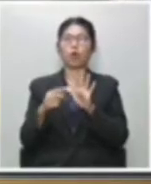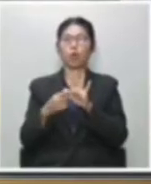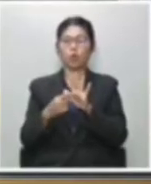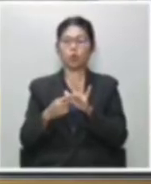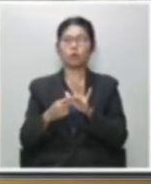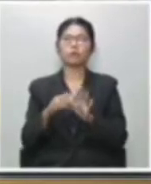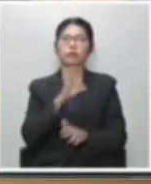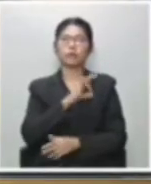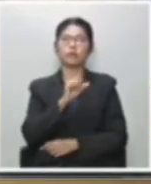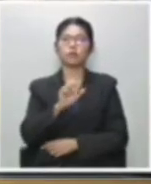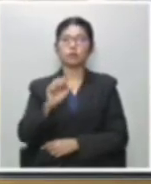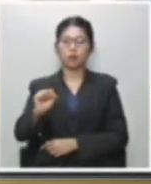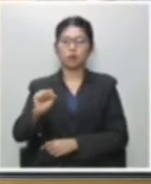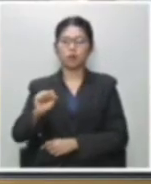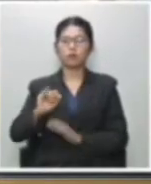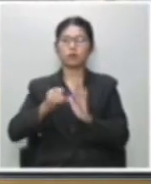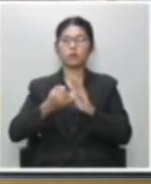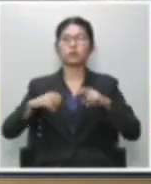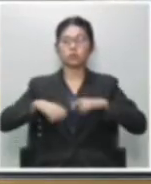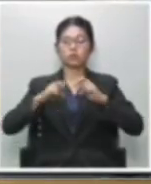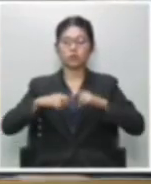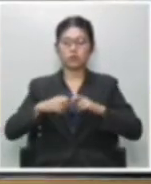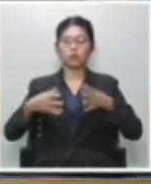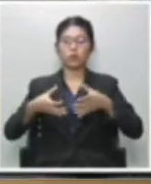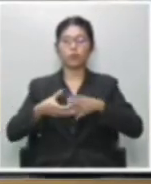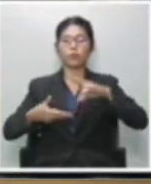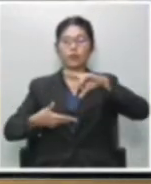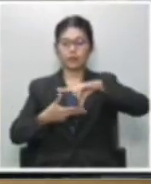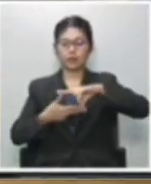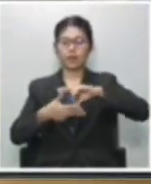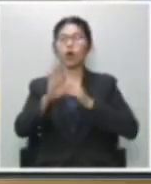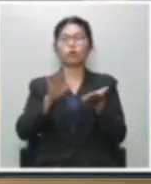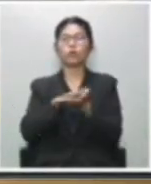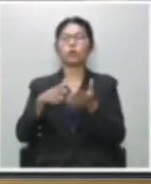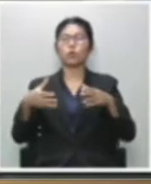าผู้แทนราษฎรจากจังหวัดสุรินทร์พรรคเพื่อไทยครับ